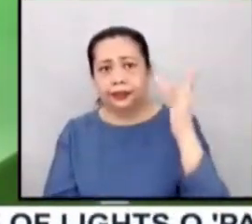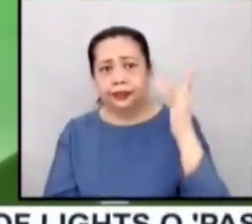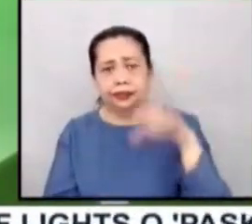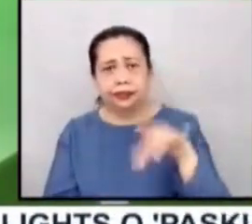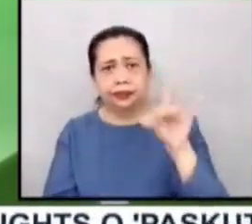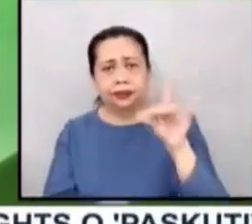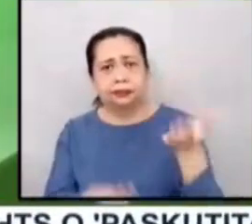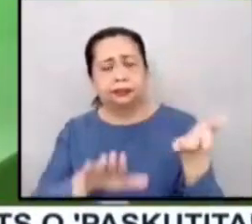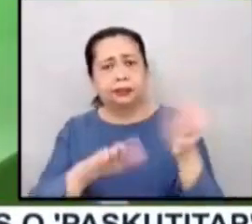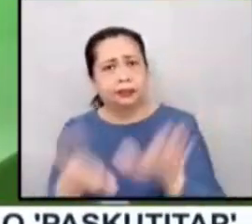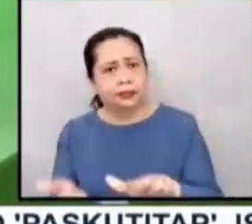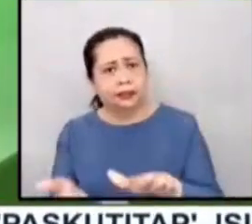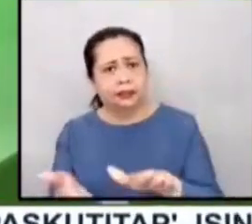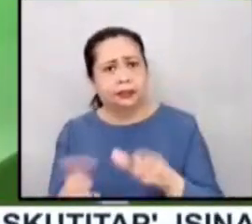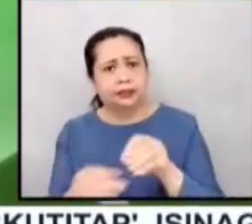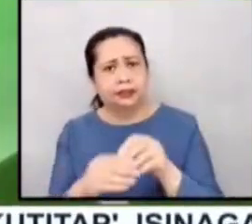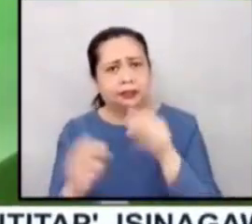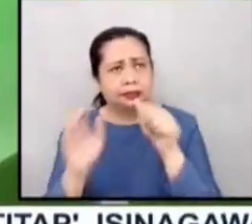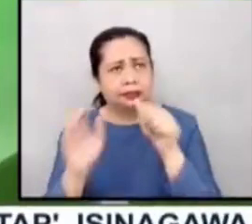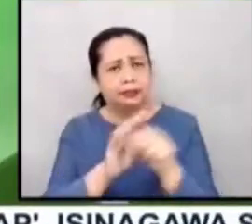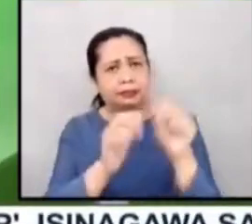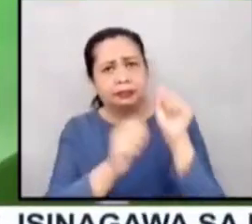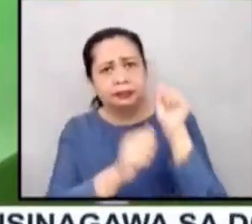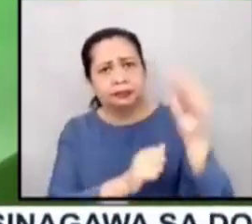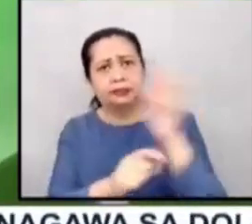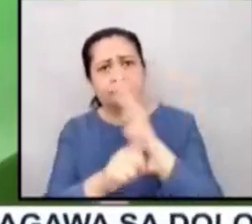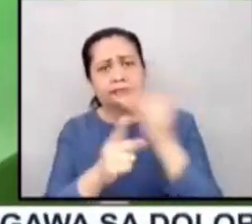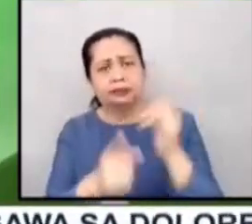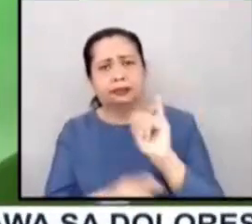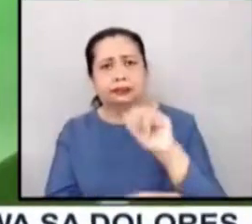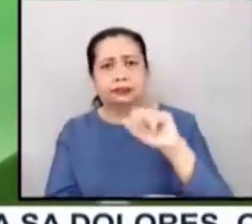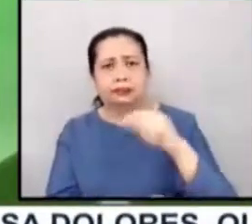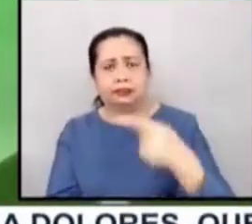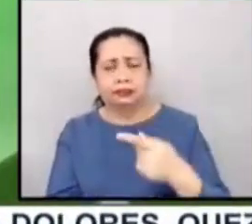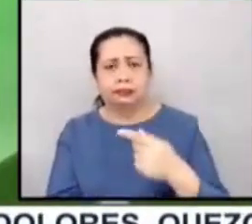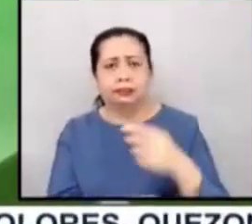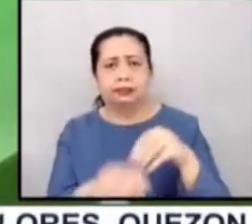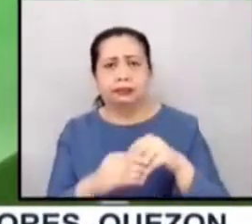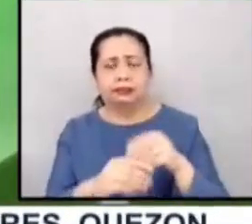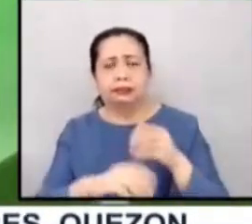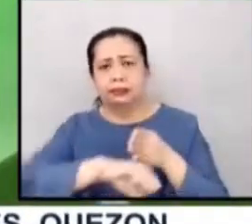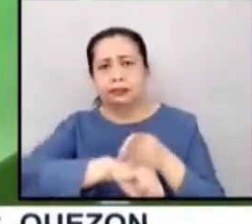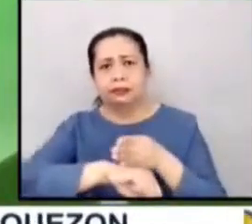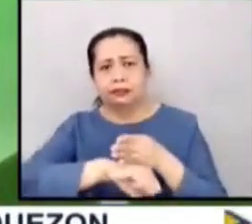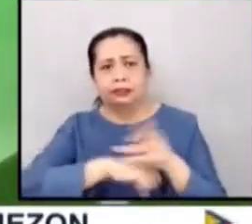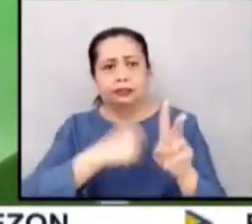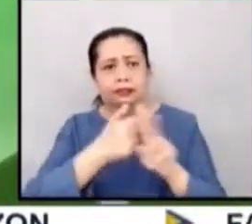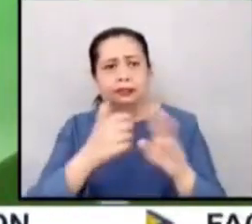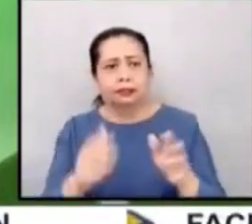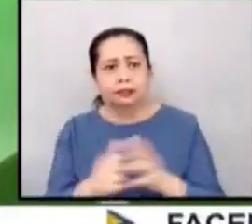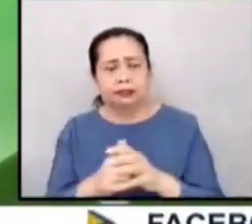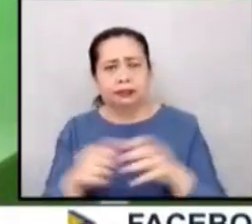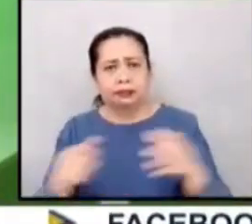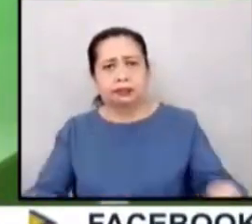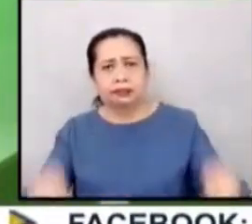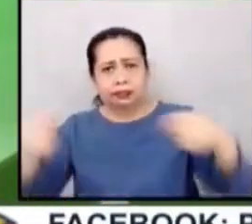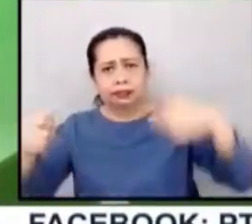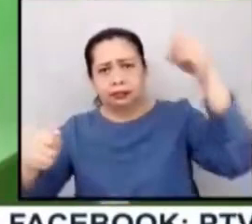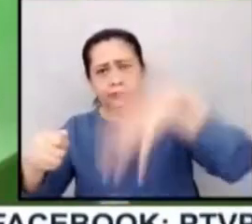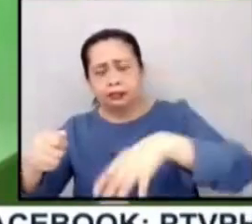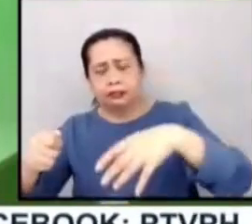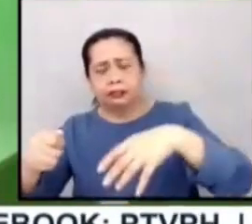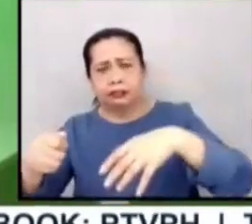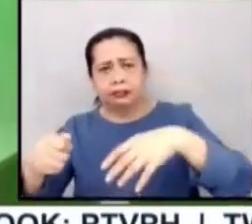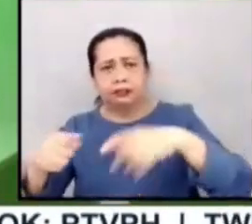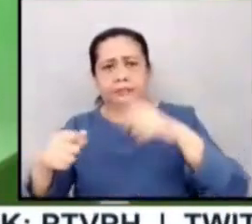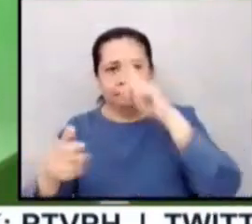patay sa liblib na bahagi ng barangay Ipag sa Mariveles, Bataan. Ang biktima, nakasilid sa sako at